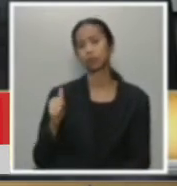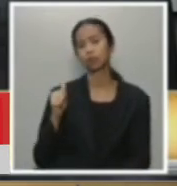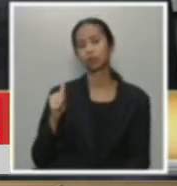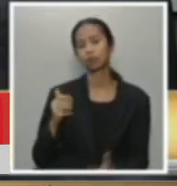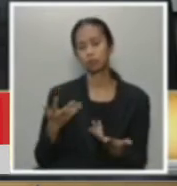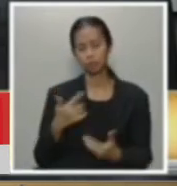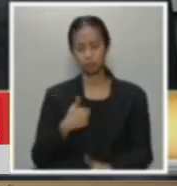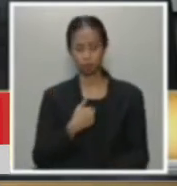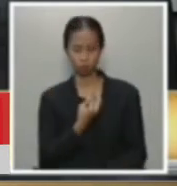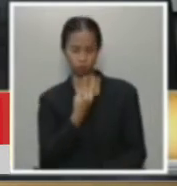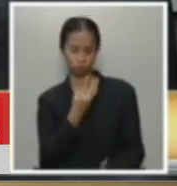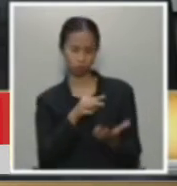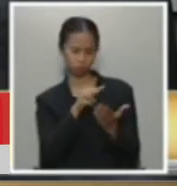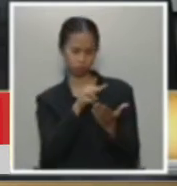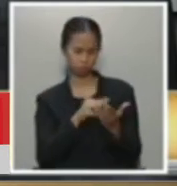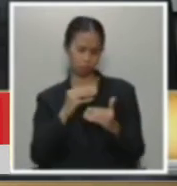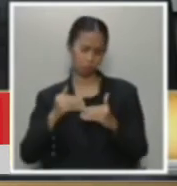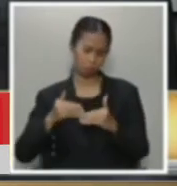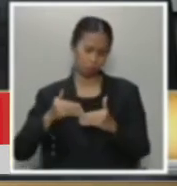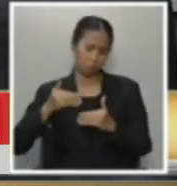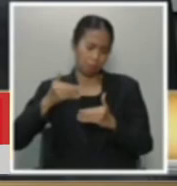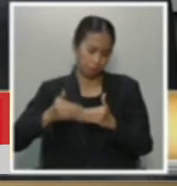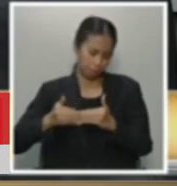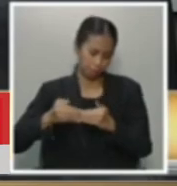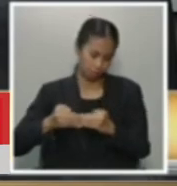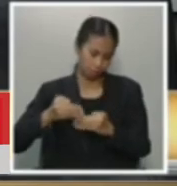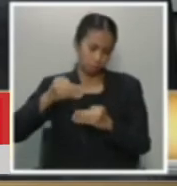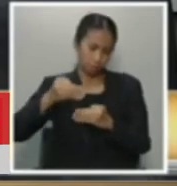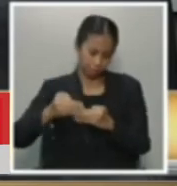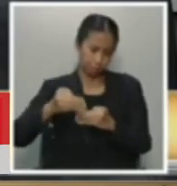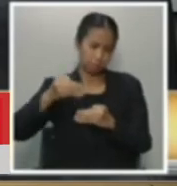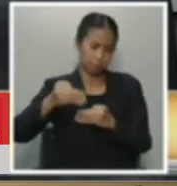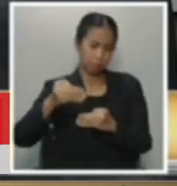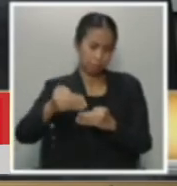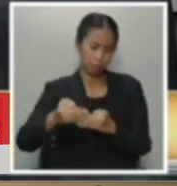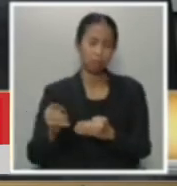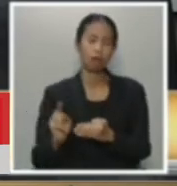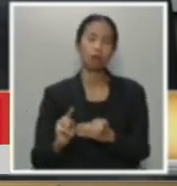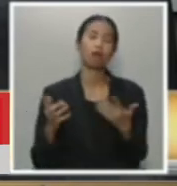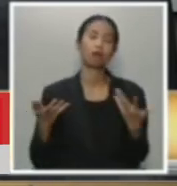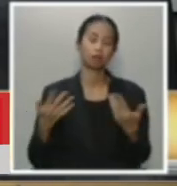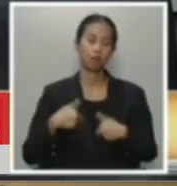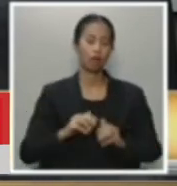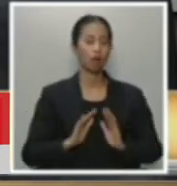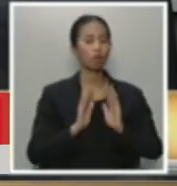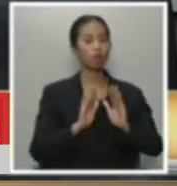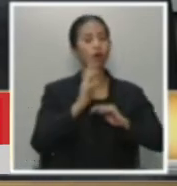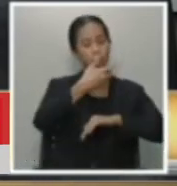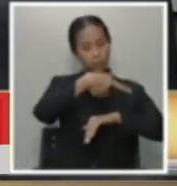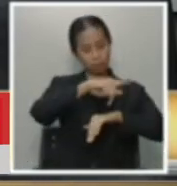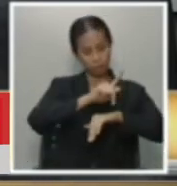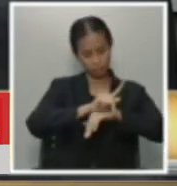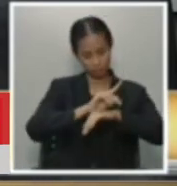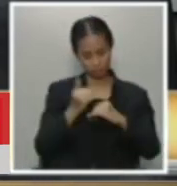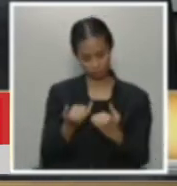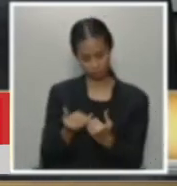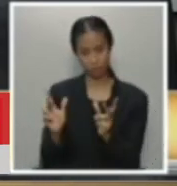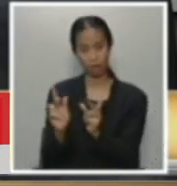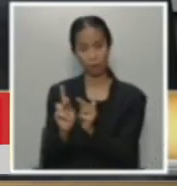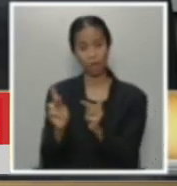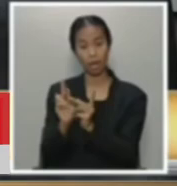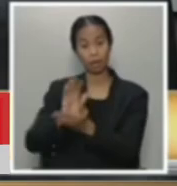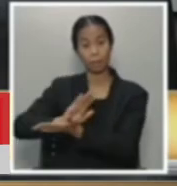ะดูอีกว่าโอ้มันเดินไปยังไงอีกมันจะขยับยังไงเพราะนั้นฝากเรียนท่านประธานว่าคณะกรรมการปฏิรูปจริงๆ